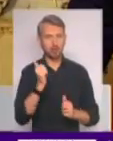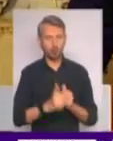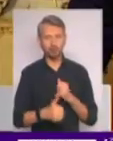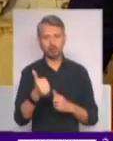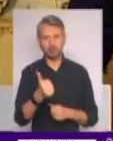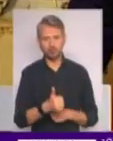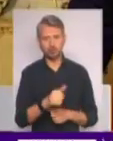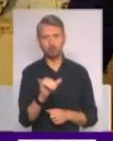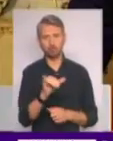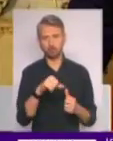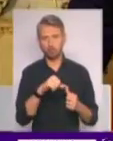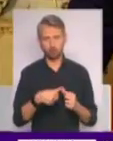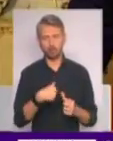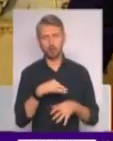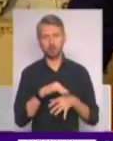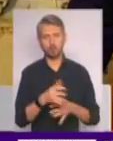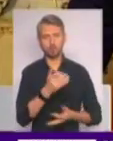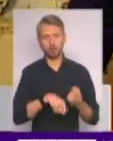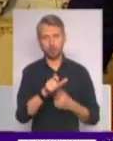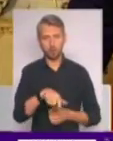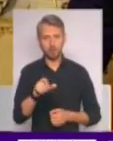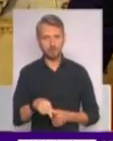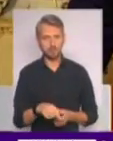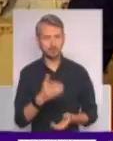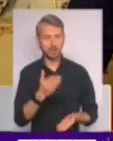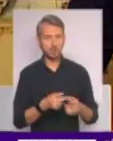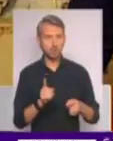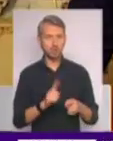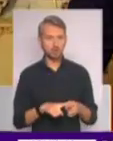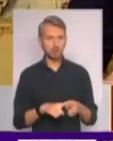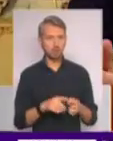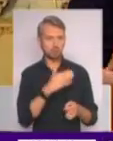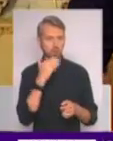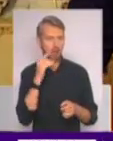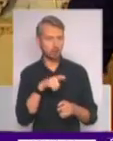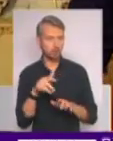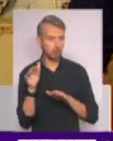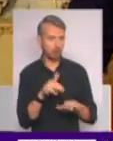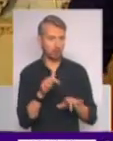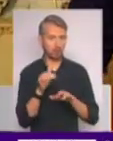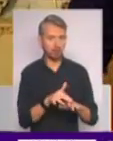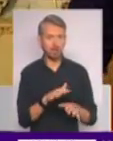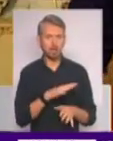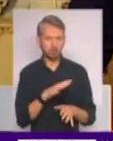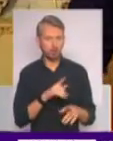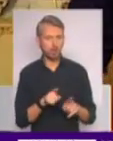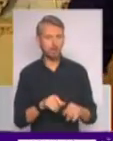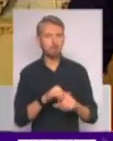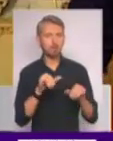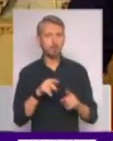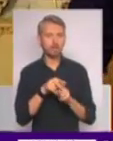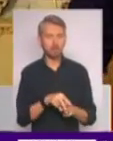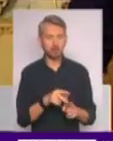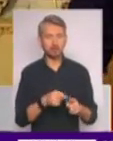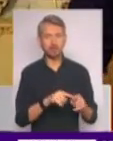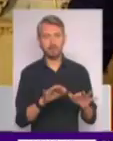тиждень в суботу проводжу прийом громадян. Якщо це великий наплив людей, ну, бувають такі якісь пікові навантаження, то, відповідно, це